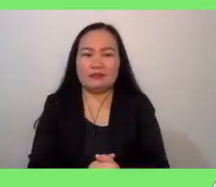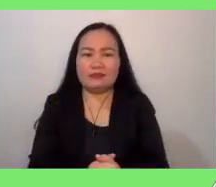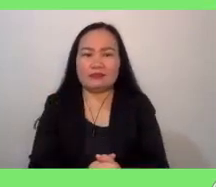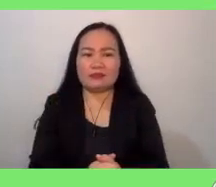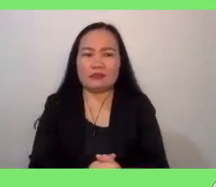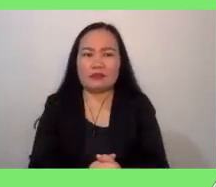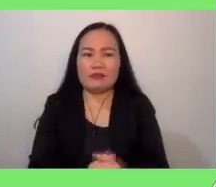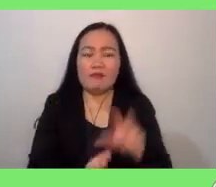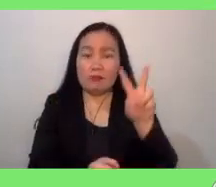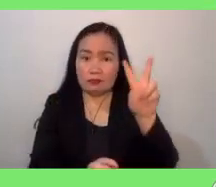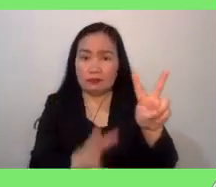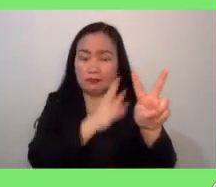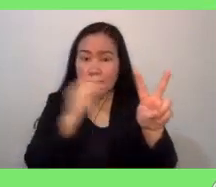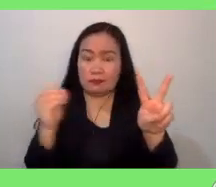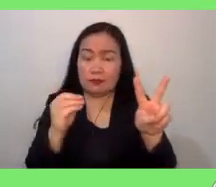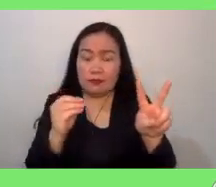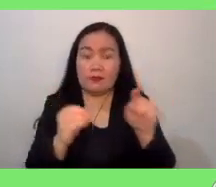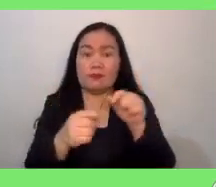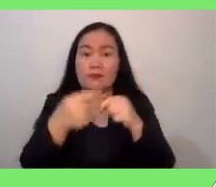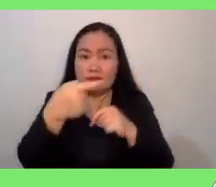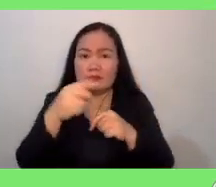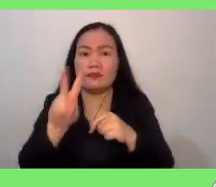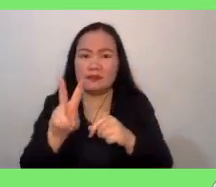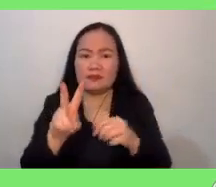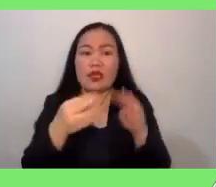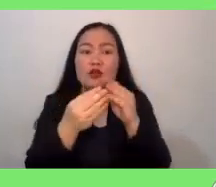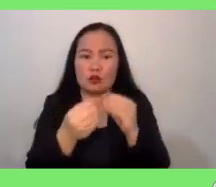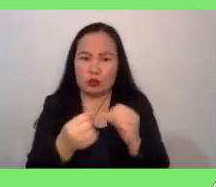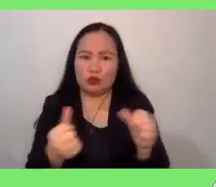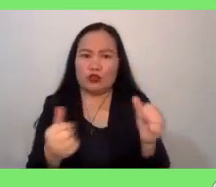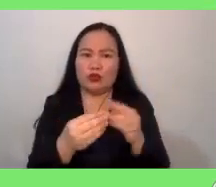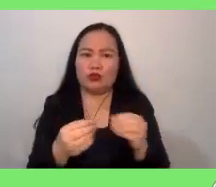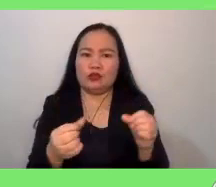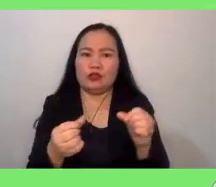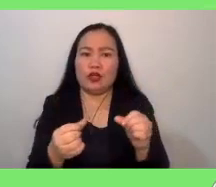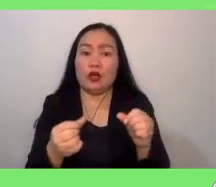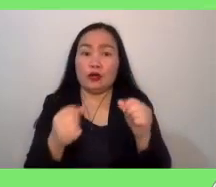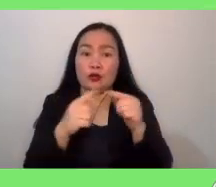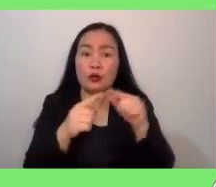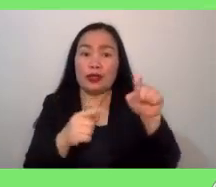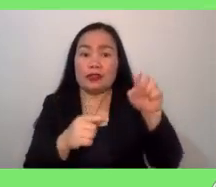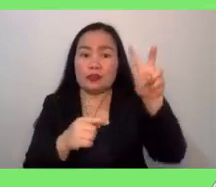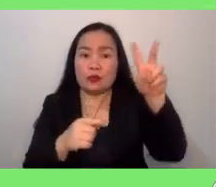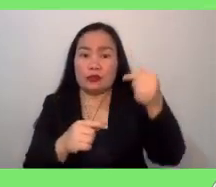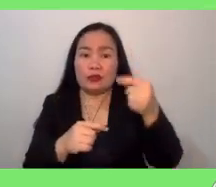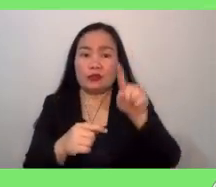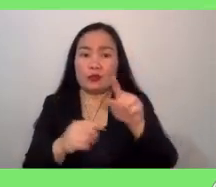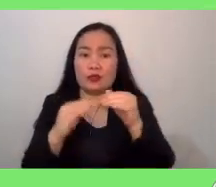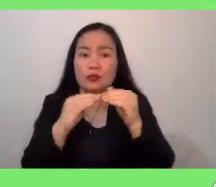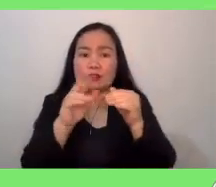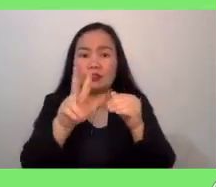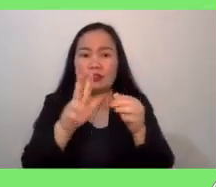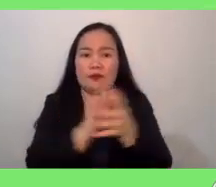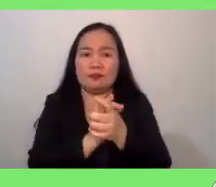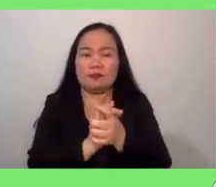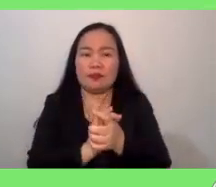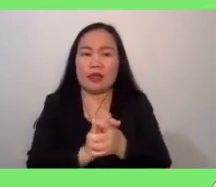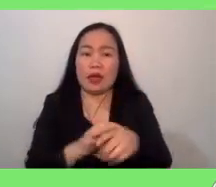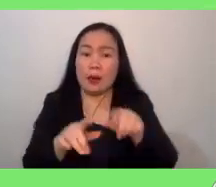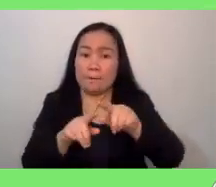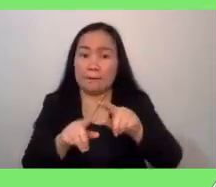ibig sabihin, si 2 at si negative 2 ay solution, pero si 3 hindi.